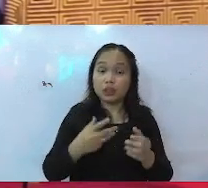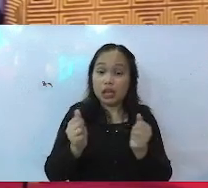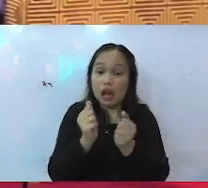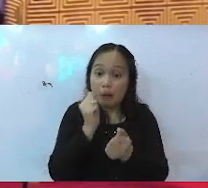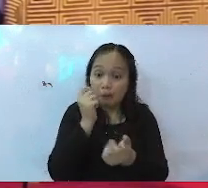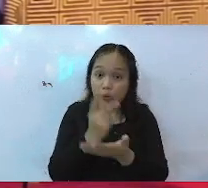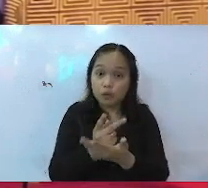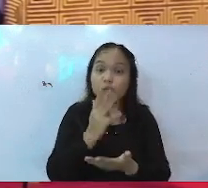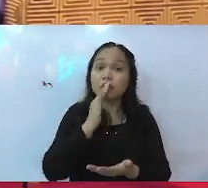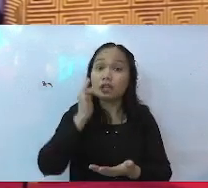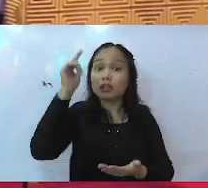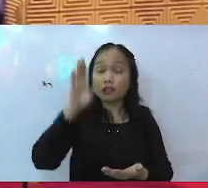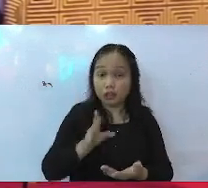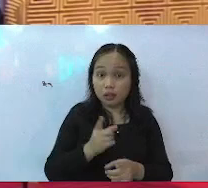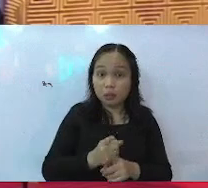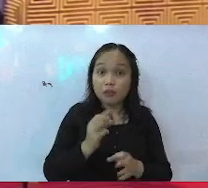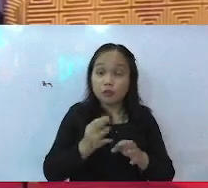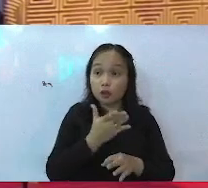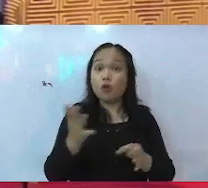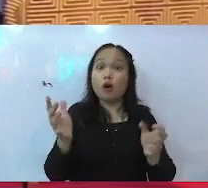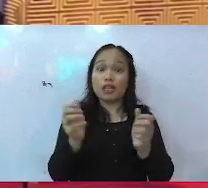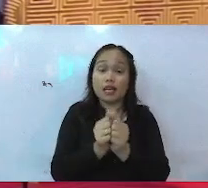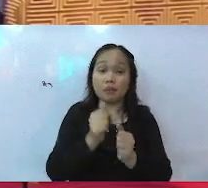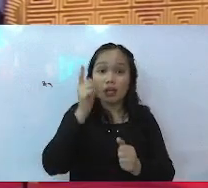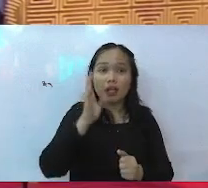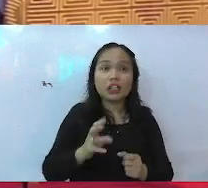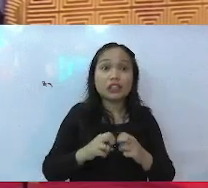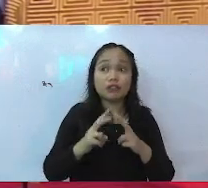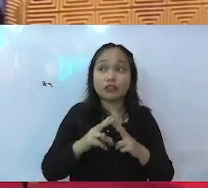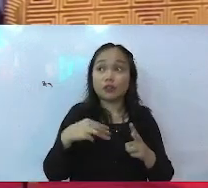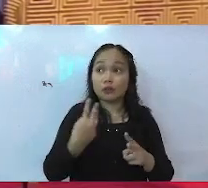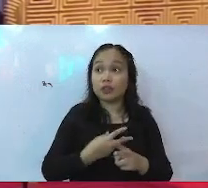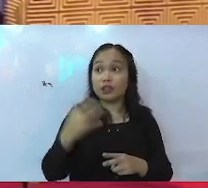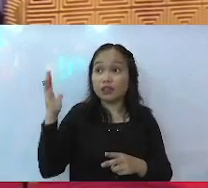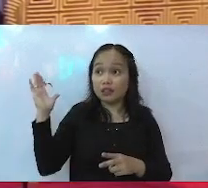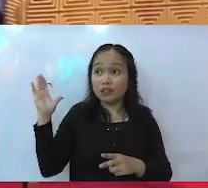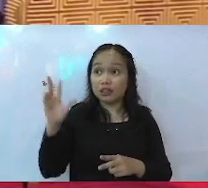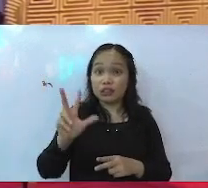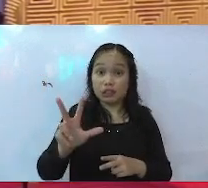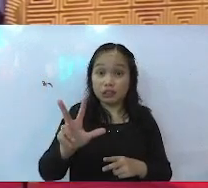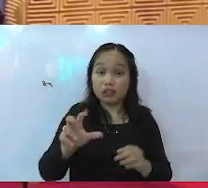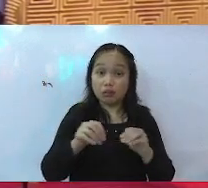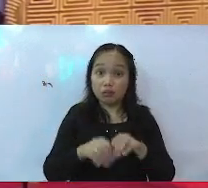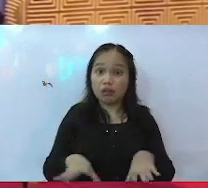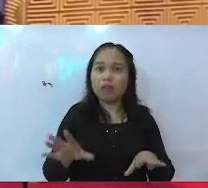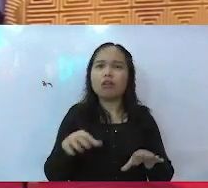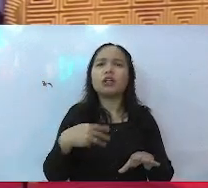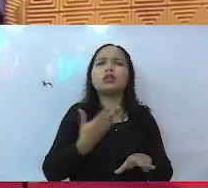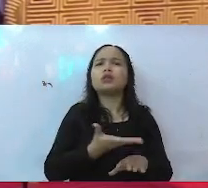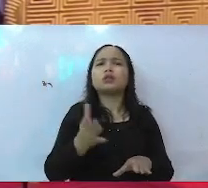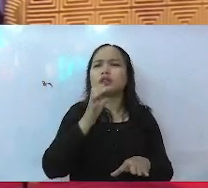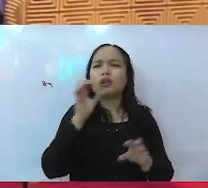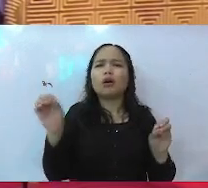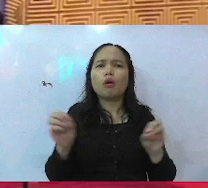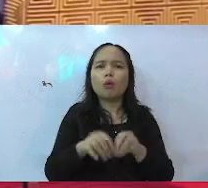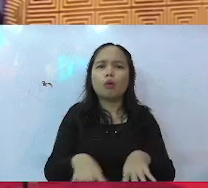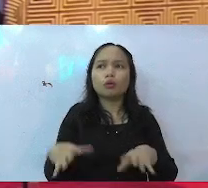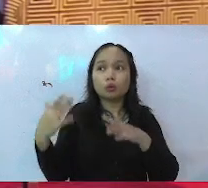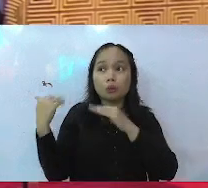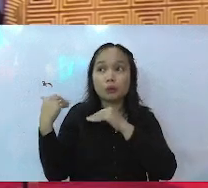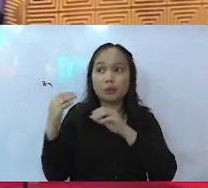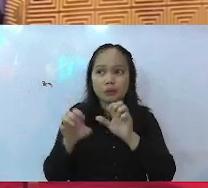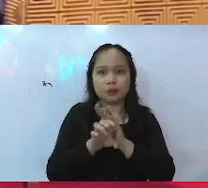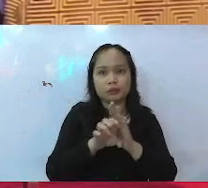kasi pag naging kakampi mo ang Panginoon pag nawala kaming tatlo Hindi ka mawawalan ng pag-asa Victorious ka pa rin o Katulad